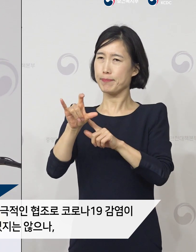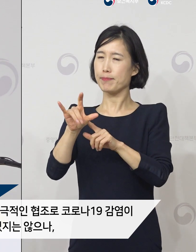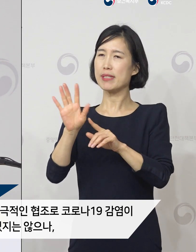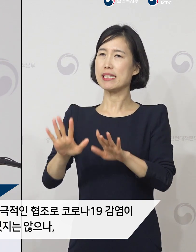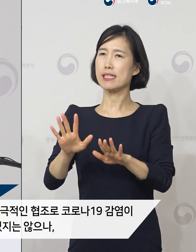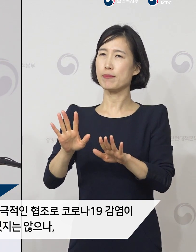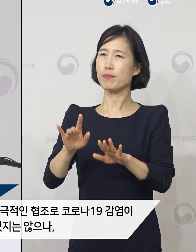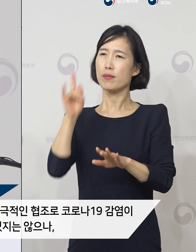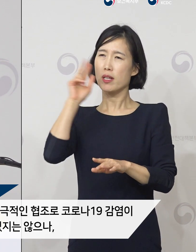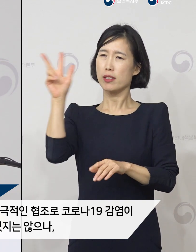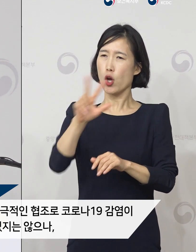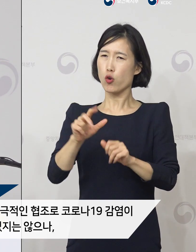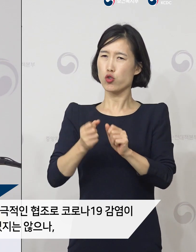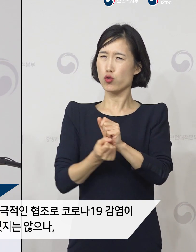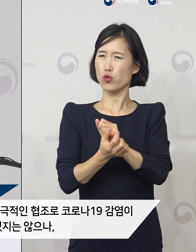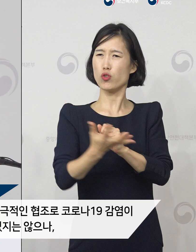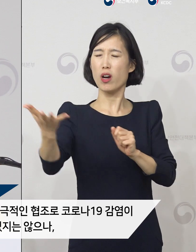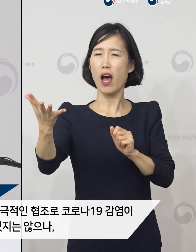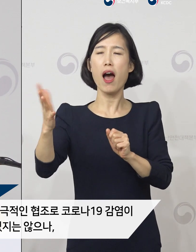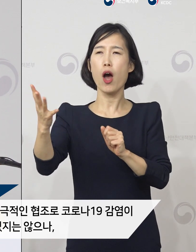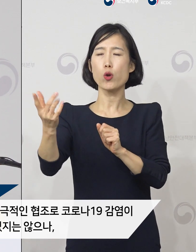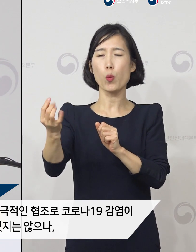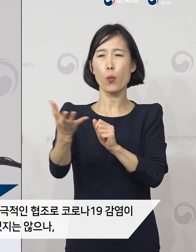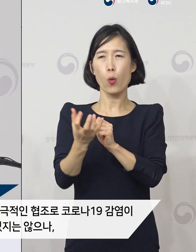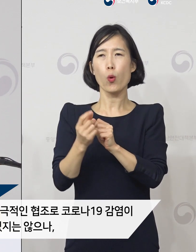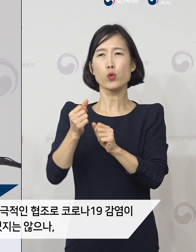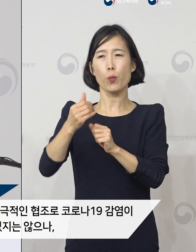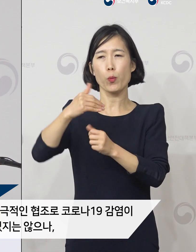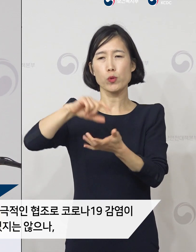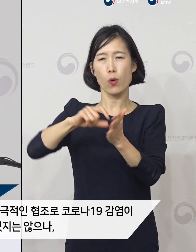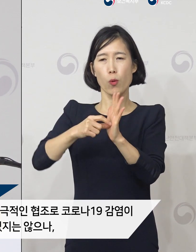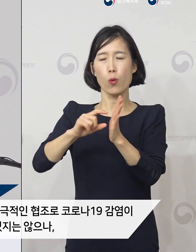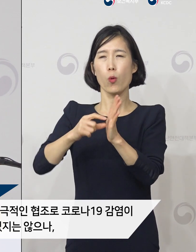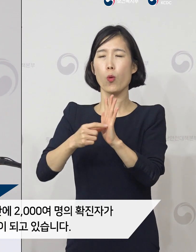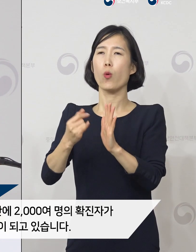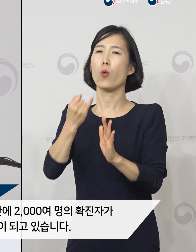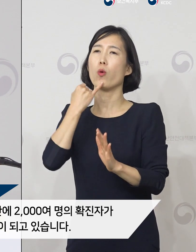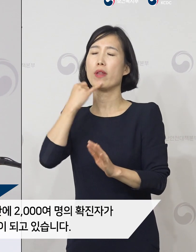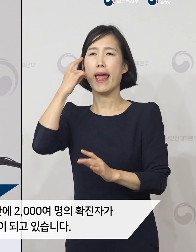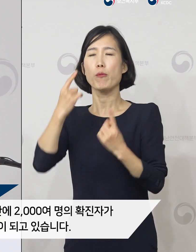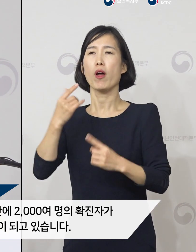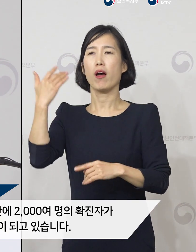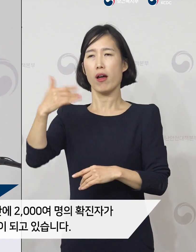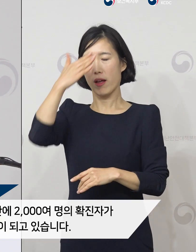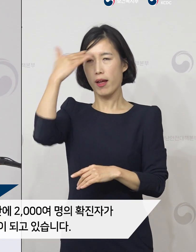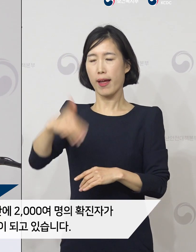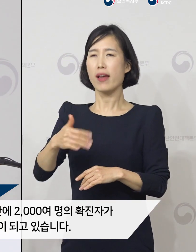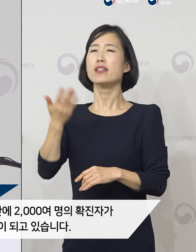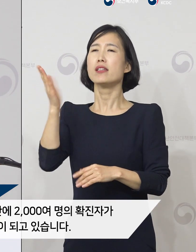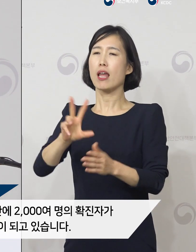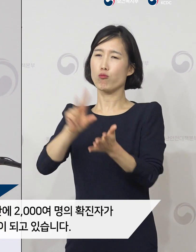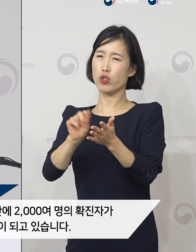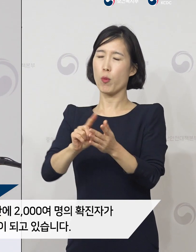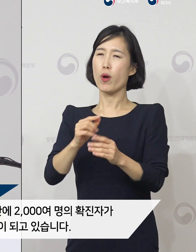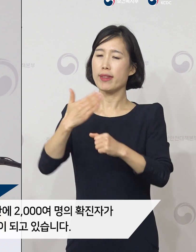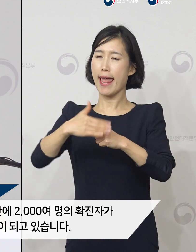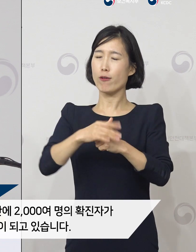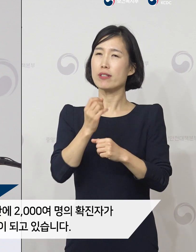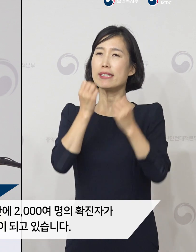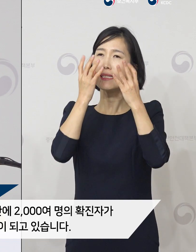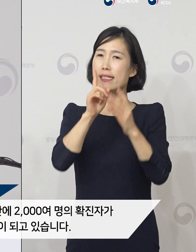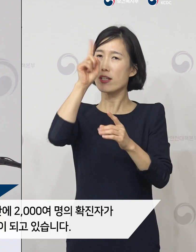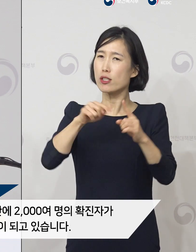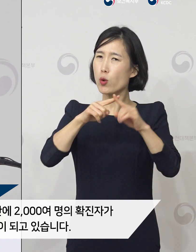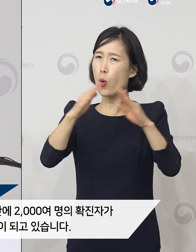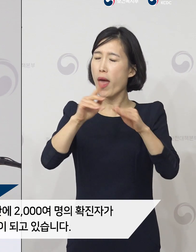빠른 속도로 전국에 확산되는 현상은 나타나고 있지는 않으나 현재 신천지 대구 교회 신도를